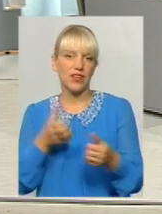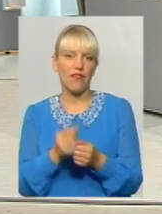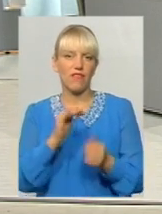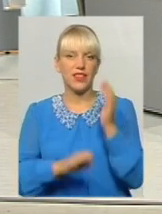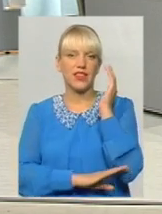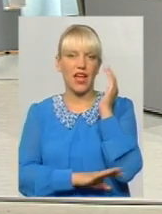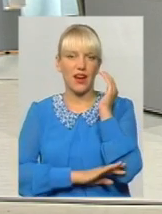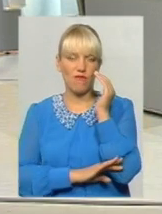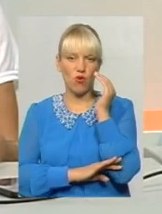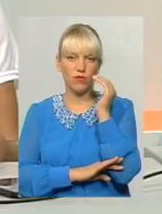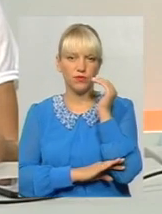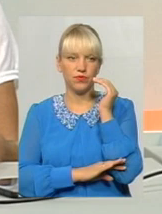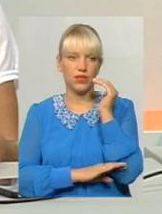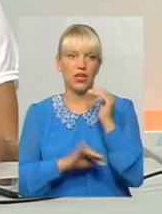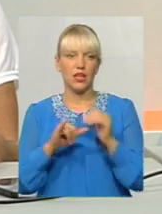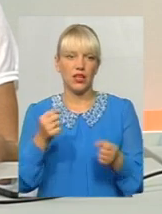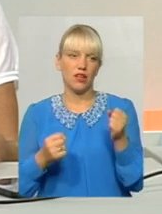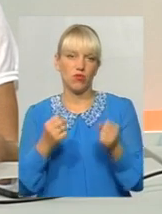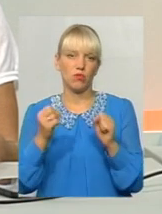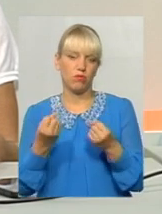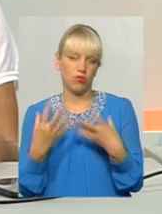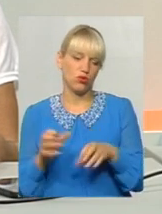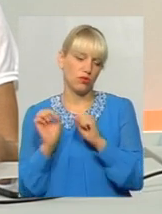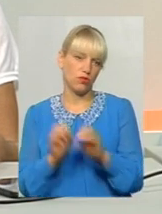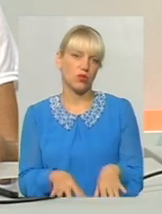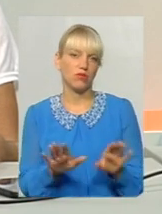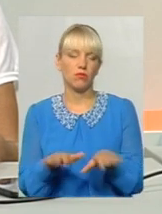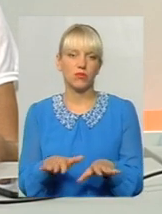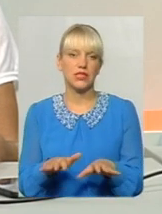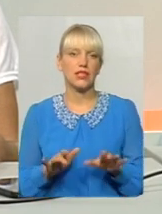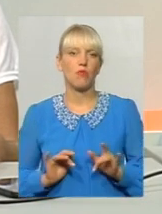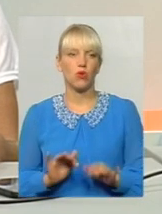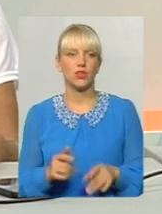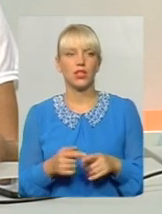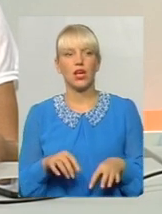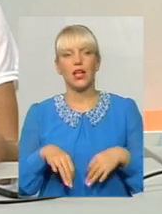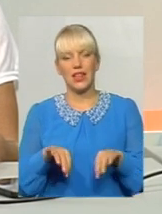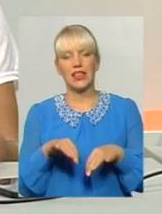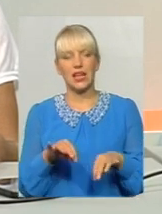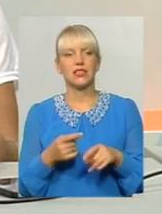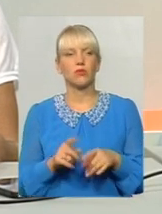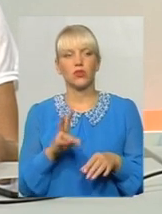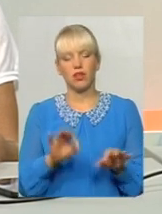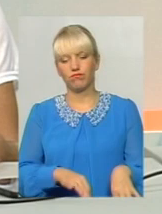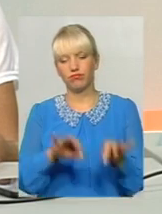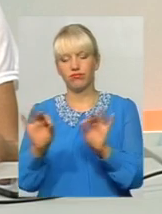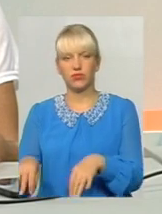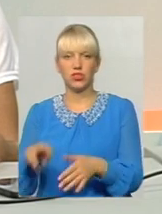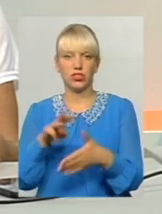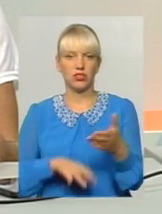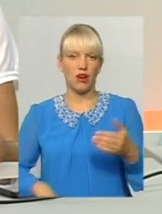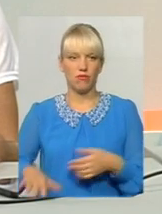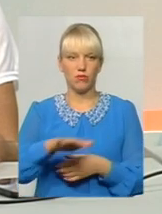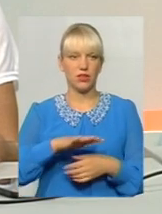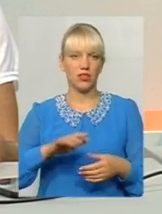євроавтомобіль врізався в дерево, і водій просто покинув місце події. На транспортні засоби евакуювали на штрафстоянку, де він знаходиться